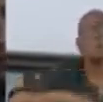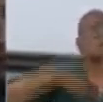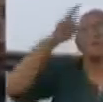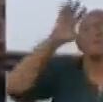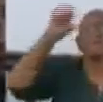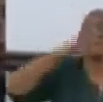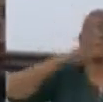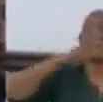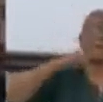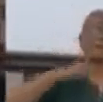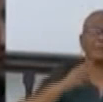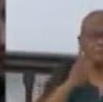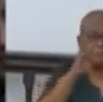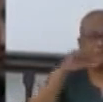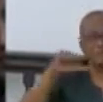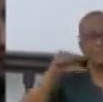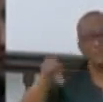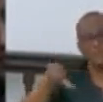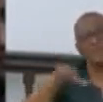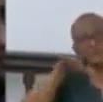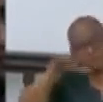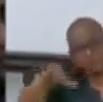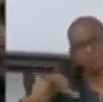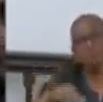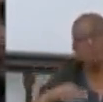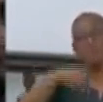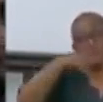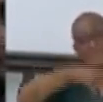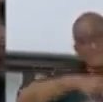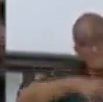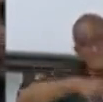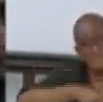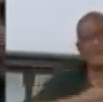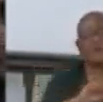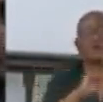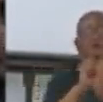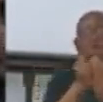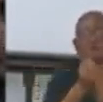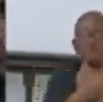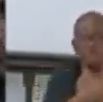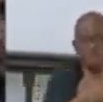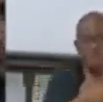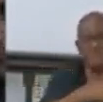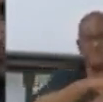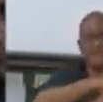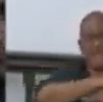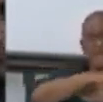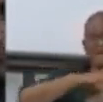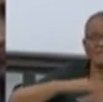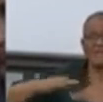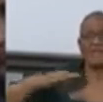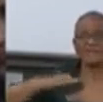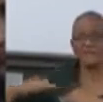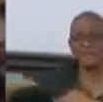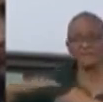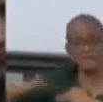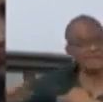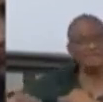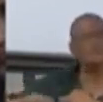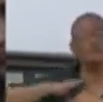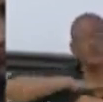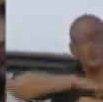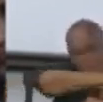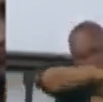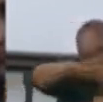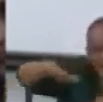di unomang wakalonteng masranang e chisi wambung konteng. Afolku nobe abe makrichi